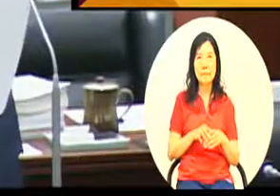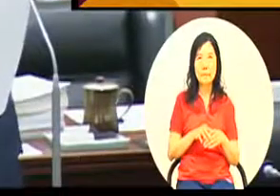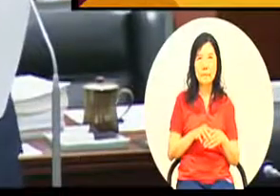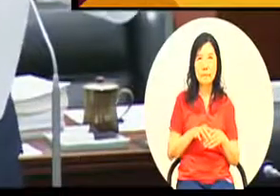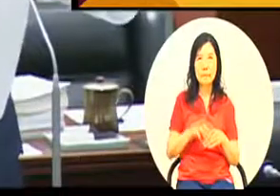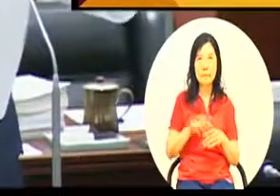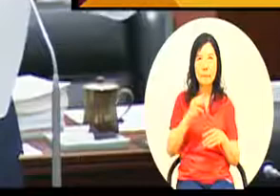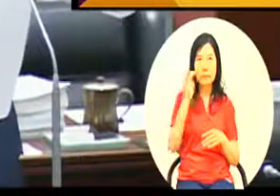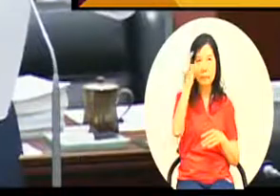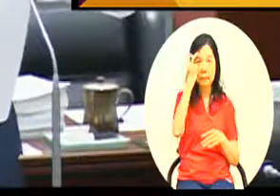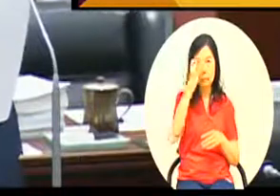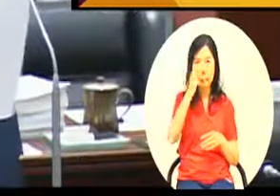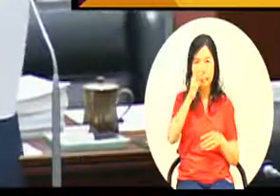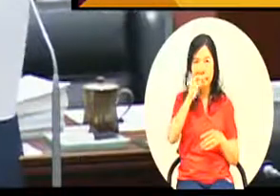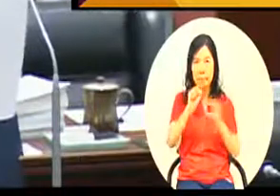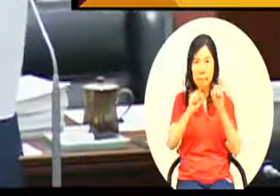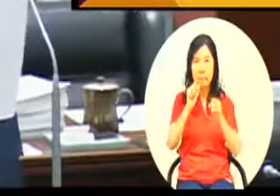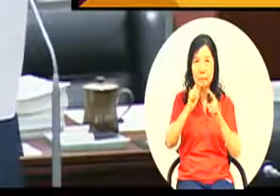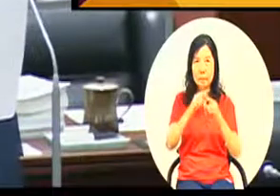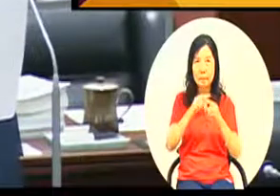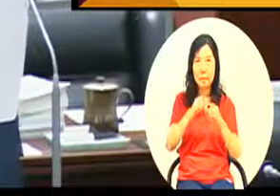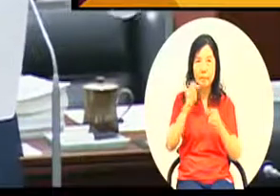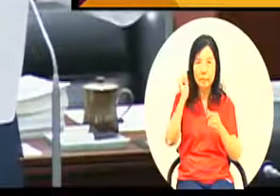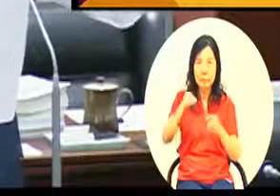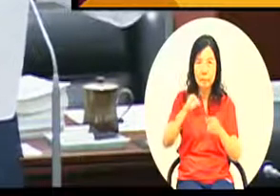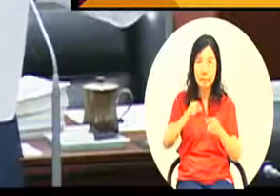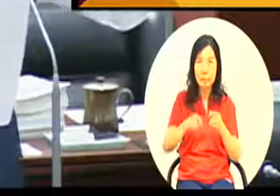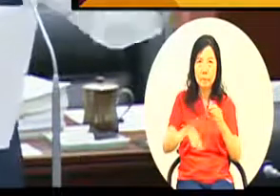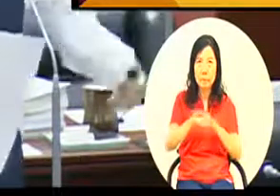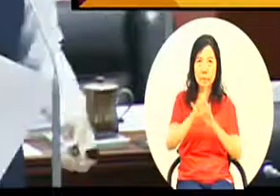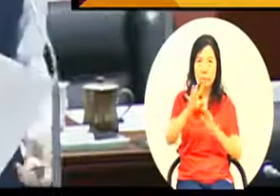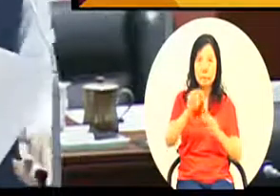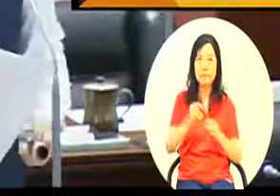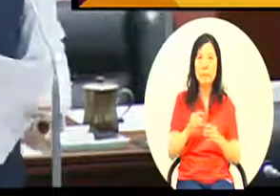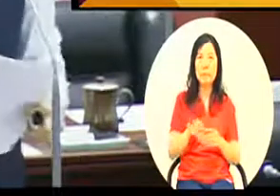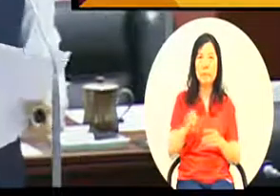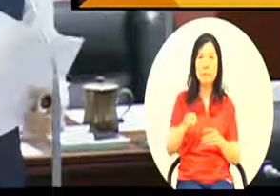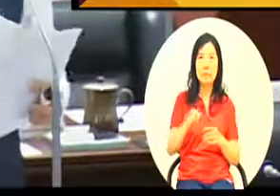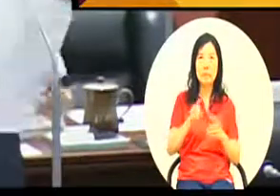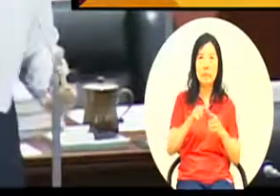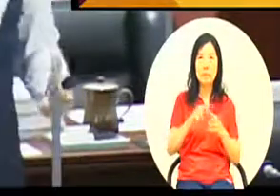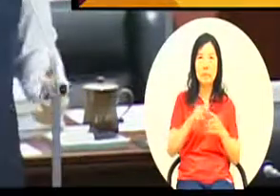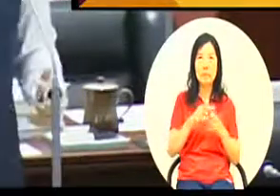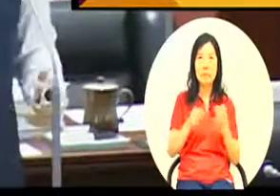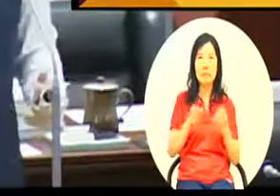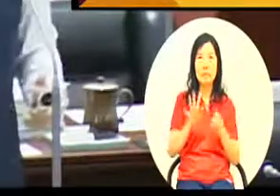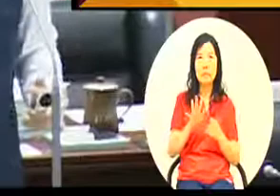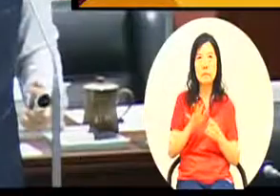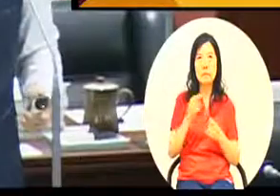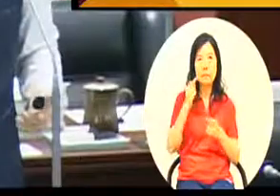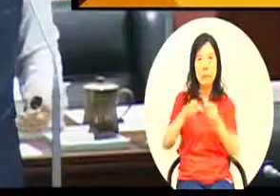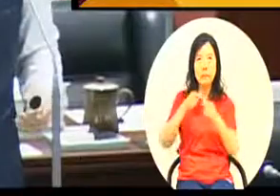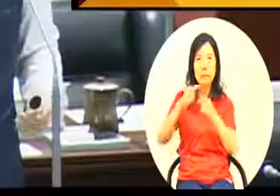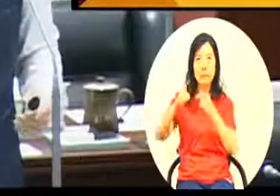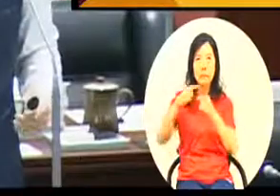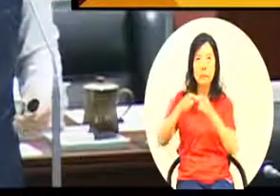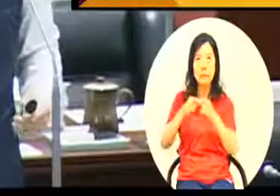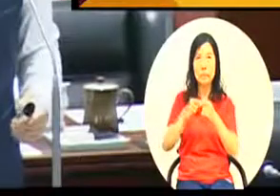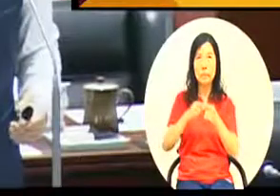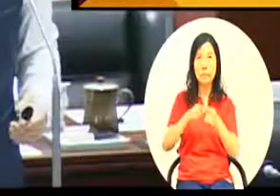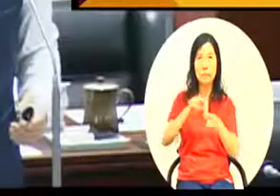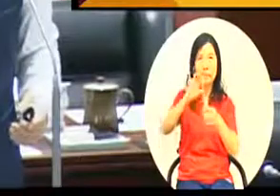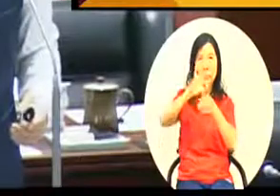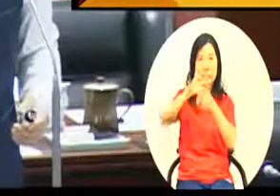案件起诉人数还有判决有罪的执行的这个案件，这个人数我觉得还是每年稍微有